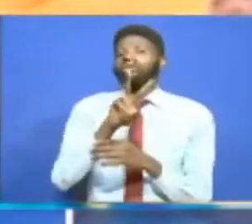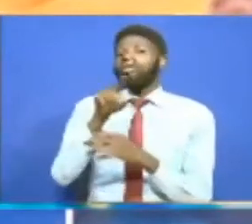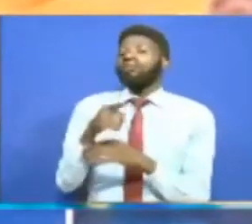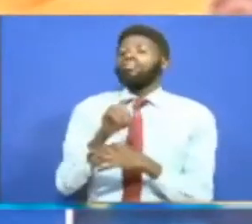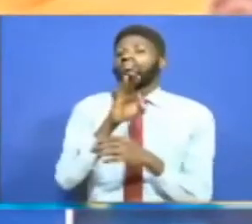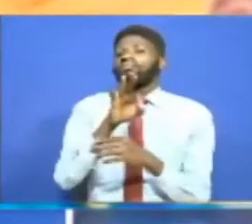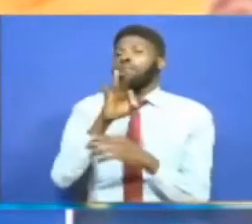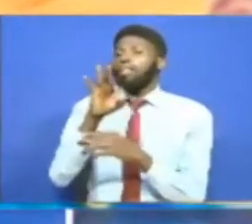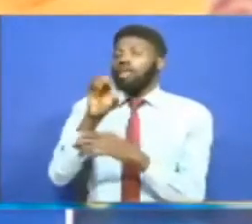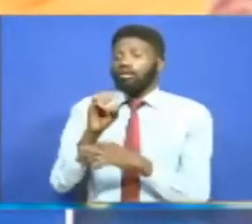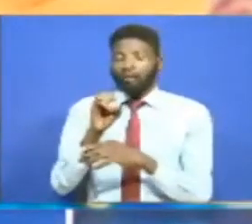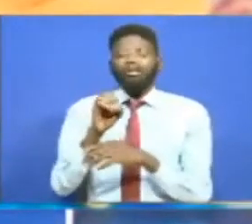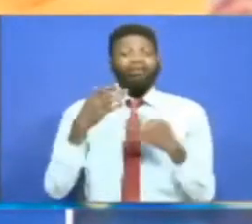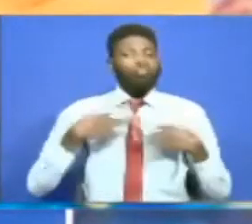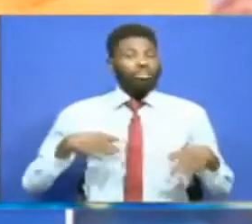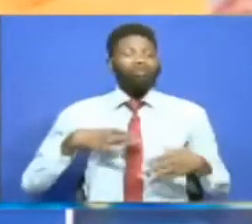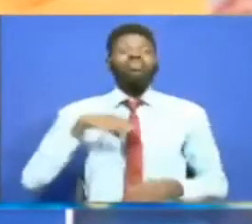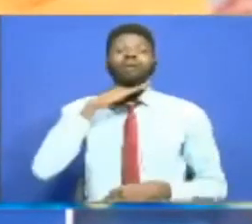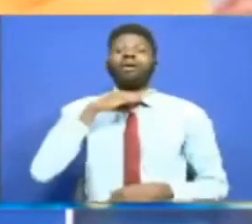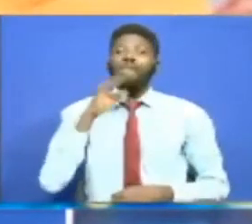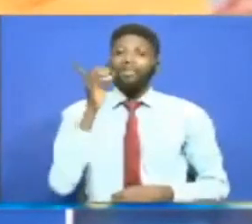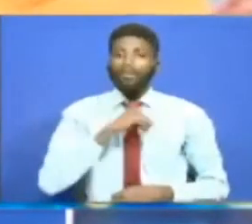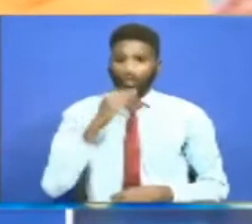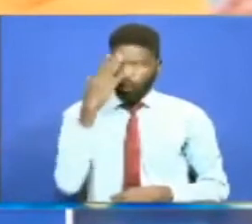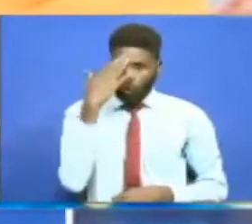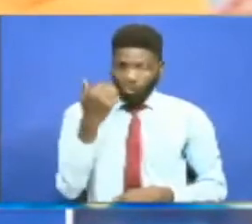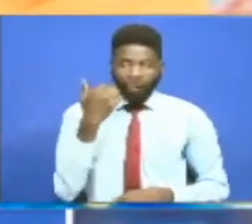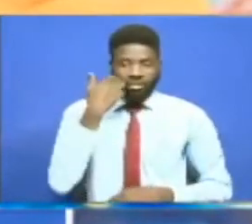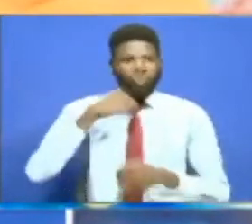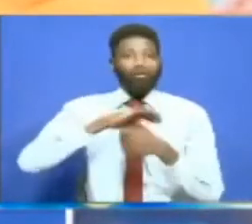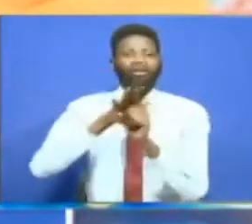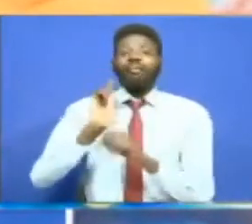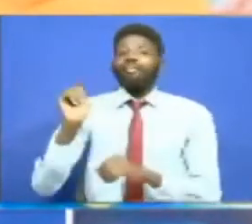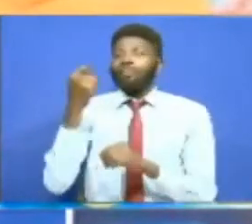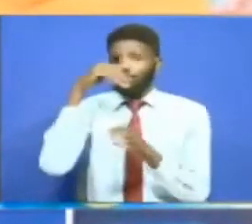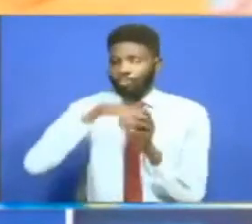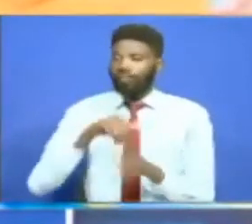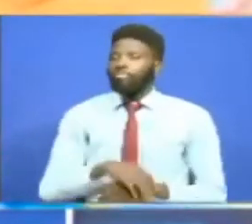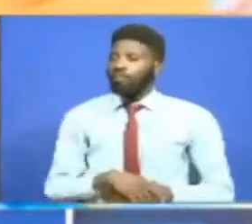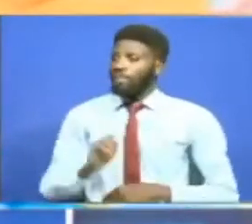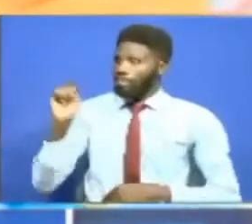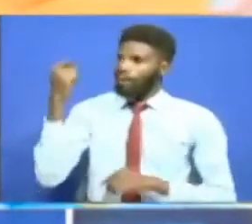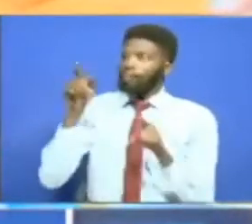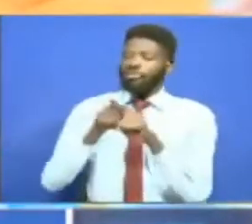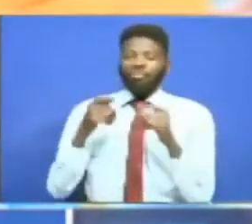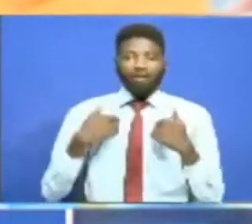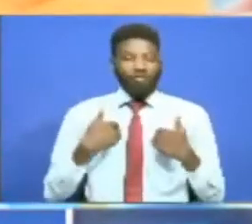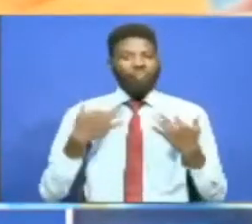2330 jumla ya watu waliofariki kutokana na ugonjwa wa COVID-19 hapa nchini. Nchi pia imenakili visa